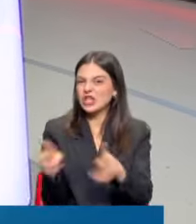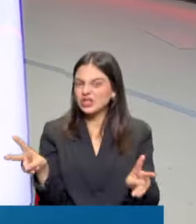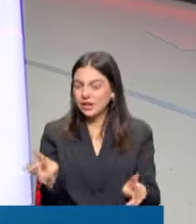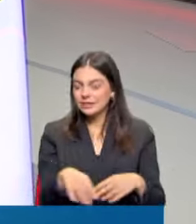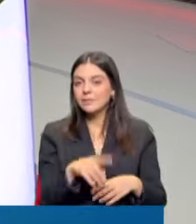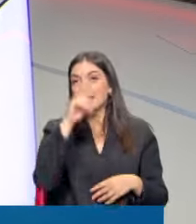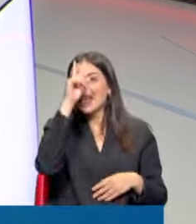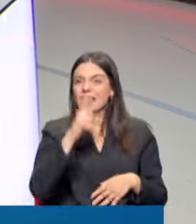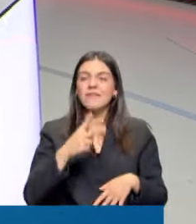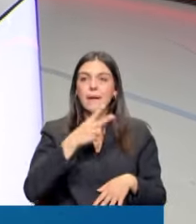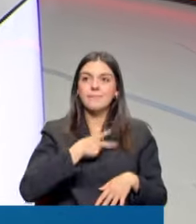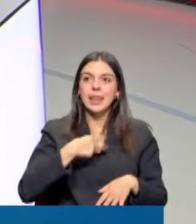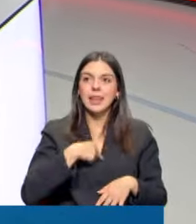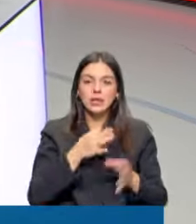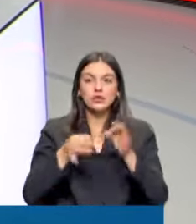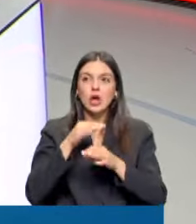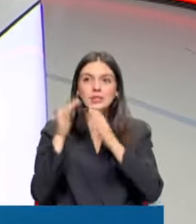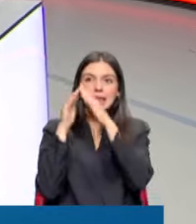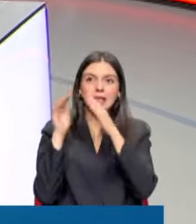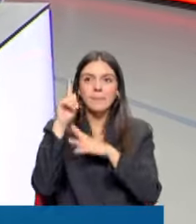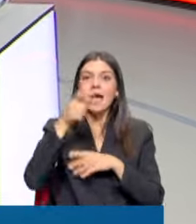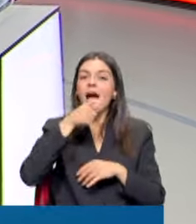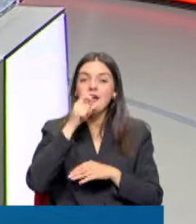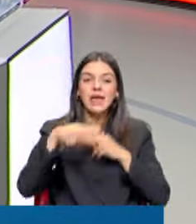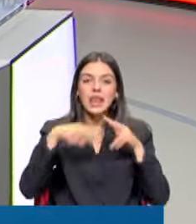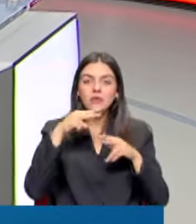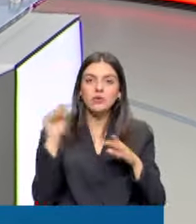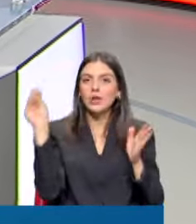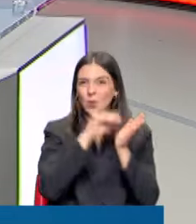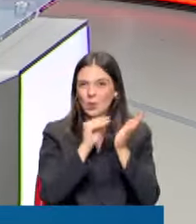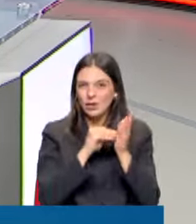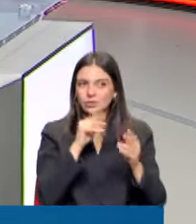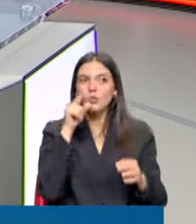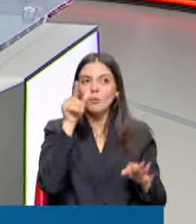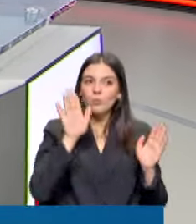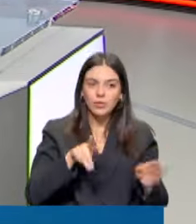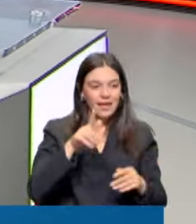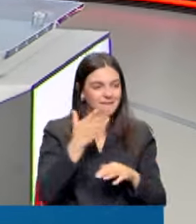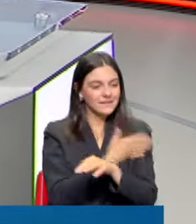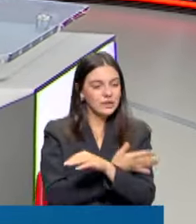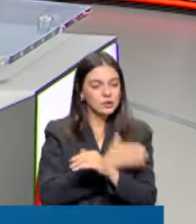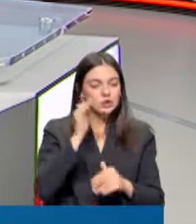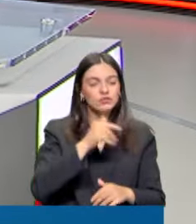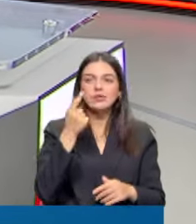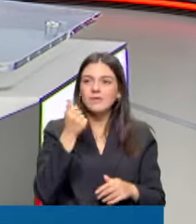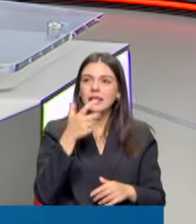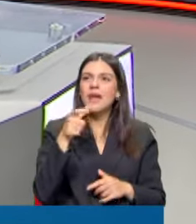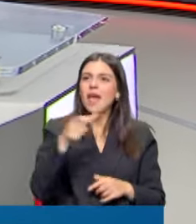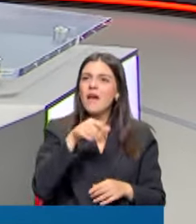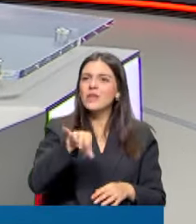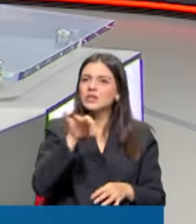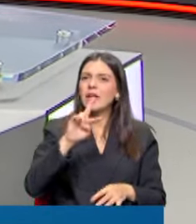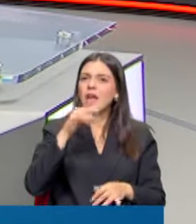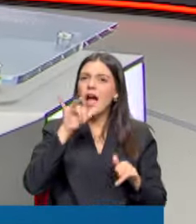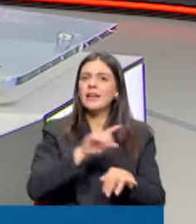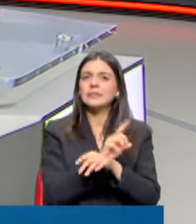defa belediyenin sosyal tesisi bir kafe restoran hayata geçiriyoruz. Orada vatandaşlara uygun fiyata işte kahve, çay, aynı